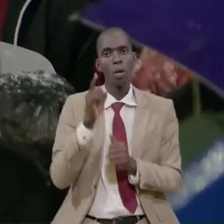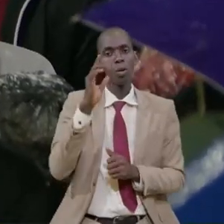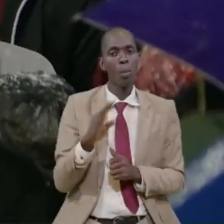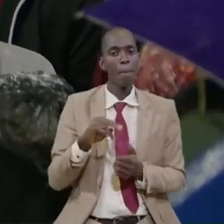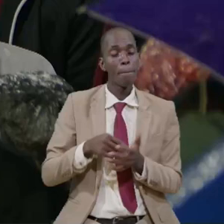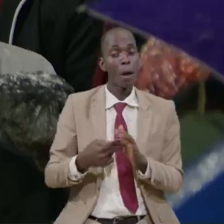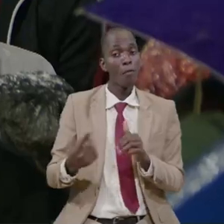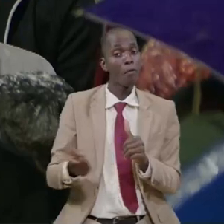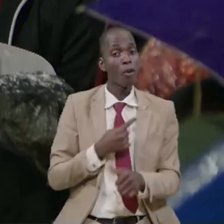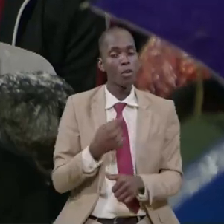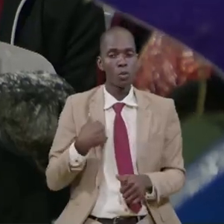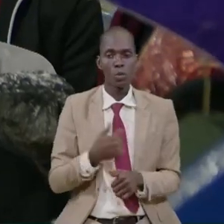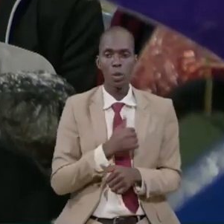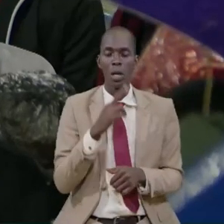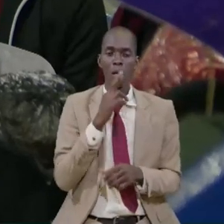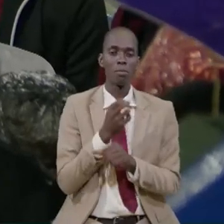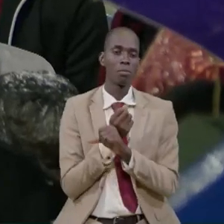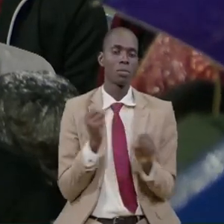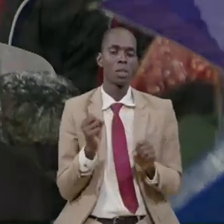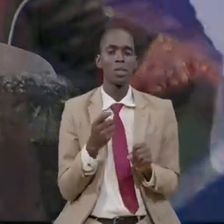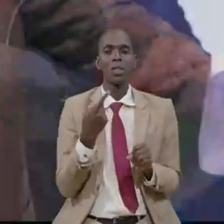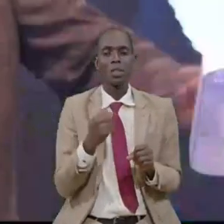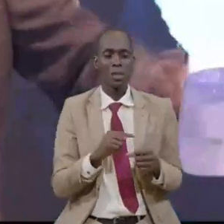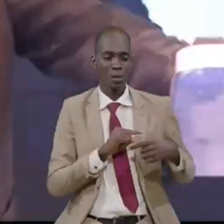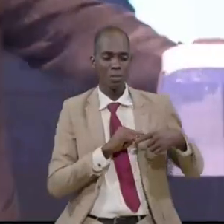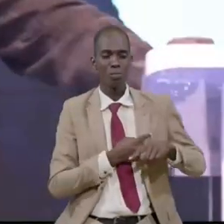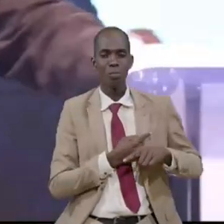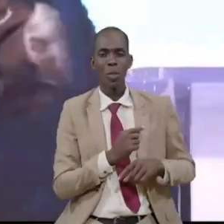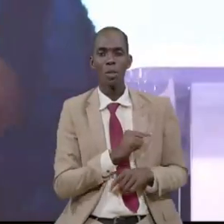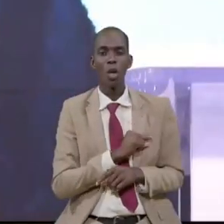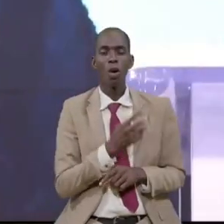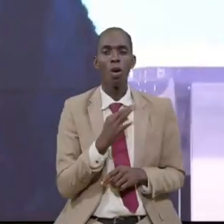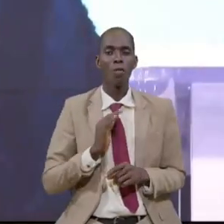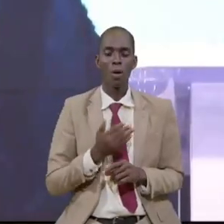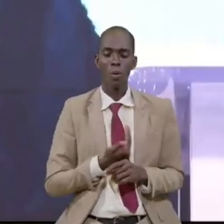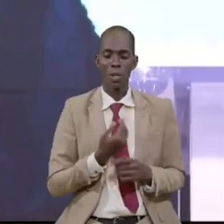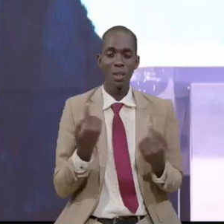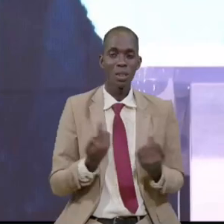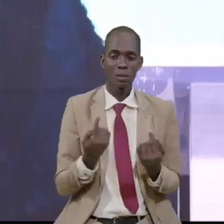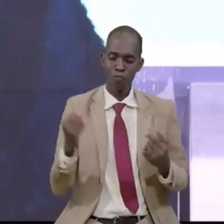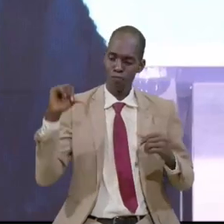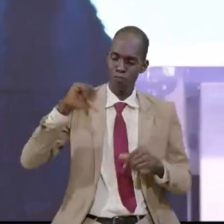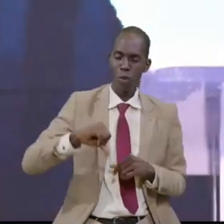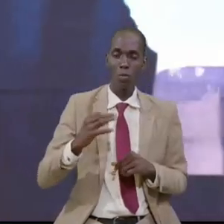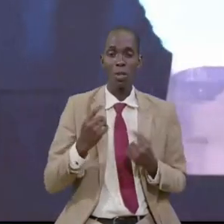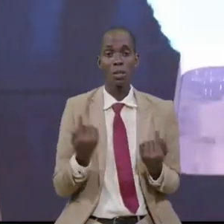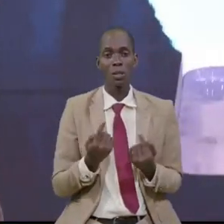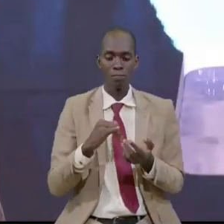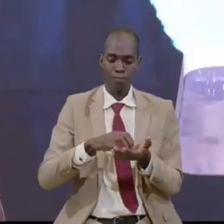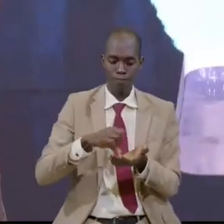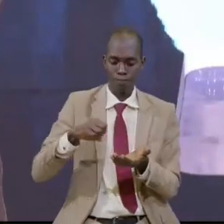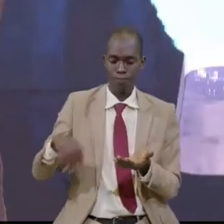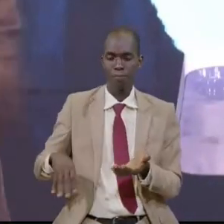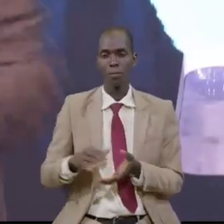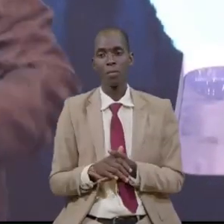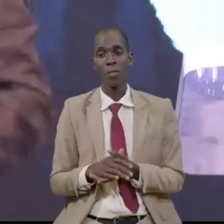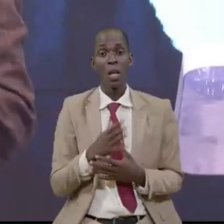naissez de nouveau la culpabilité la condamnation du des péchés ôés et maintenant